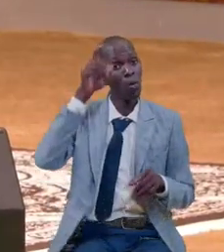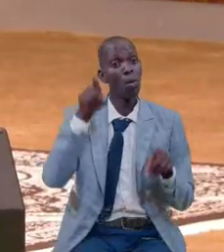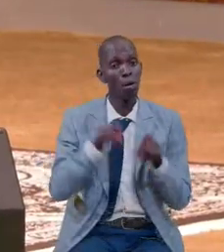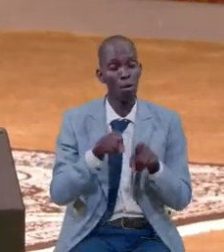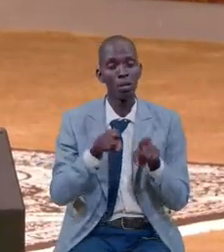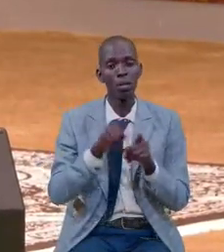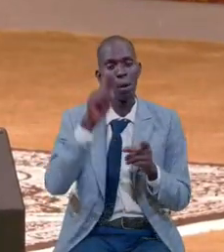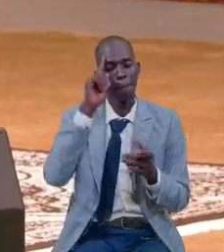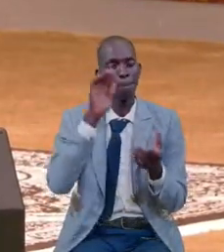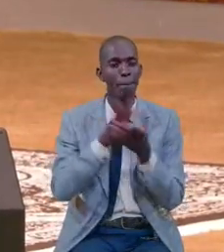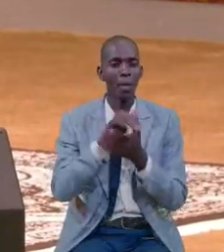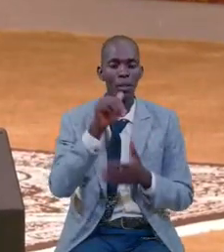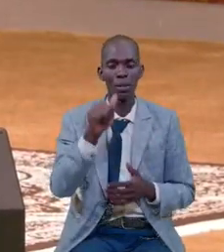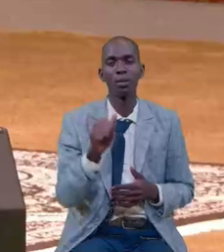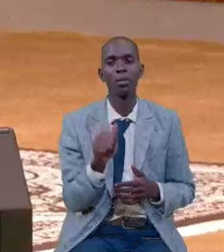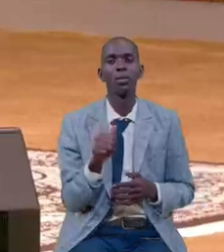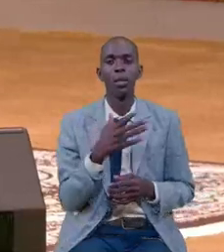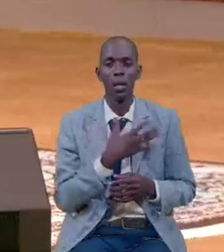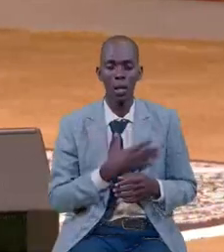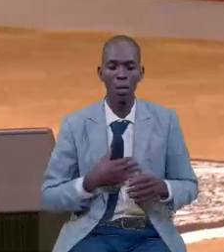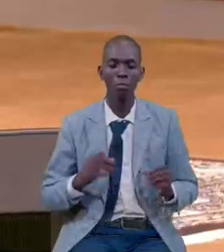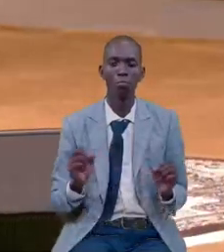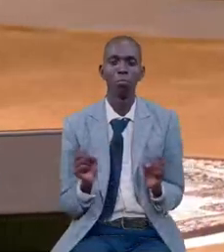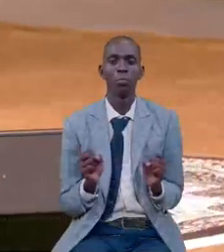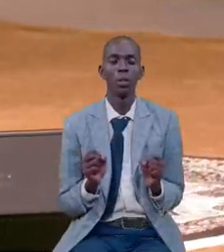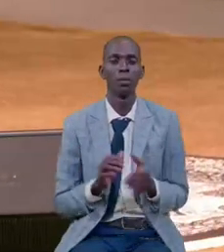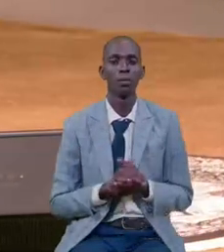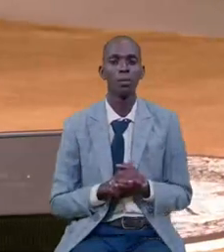aussi et ils tremblent.